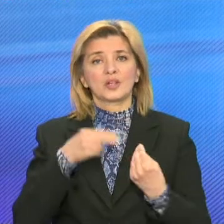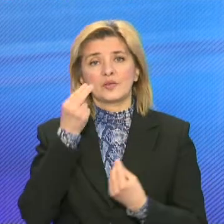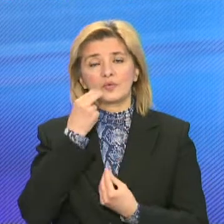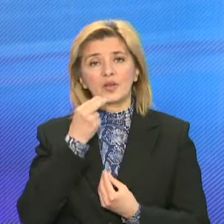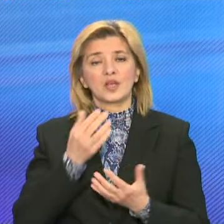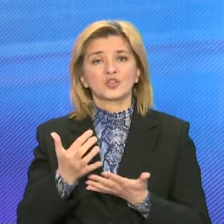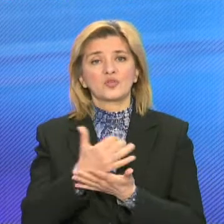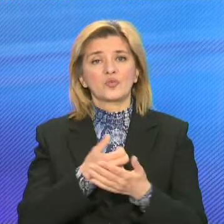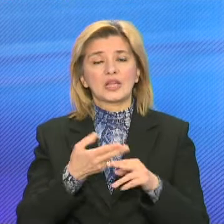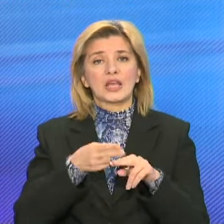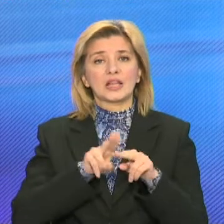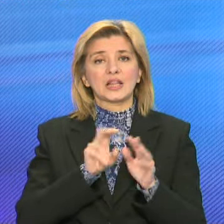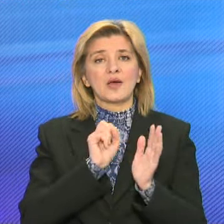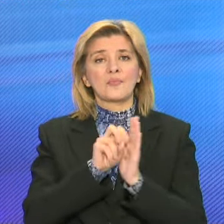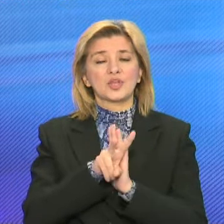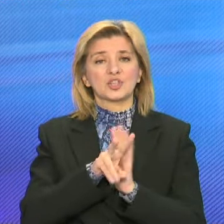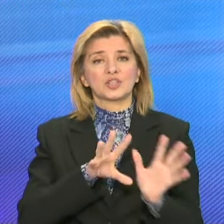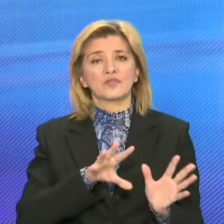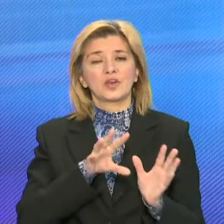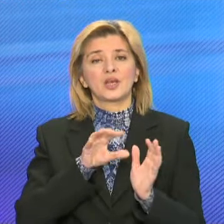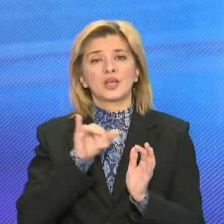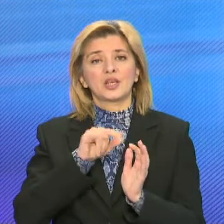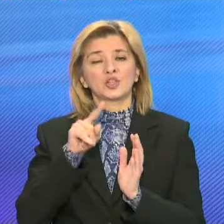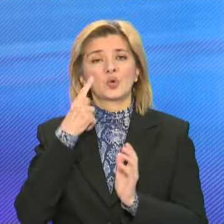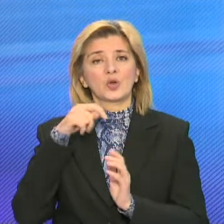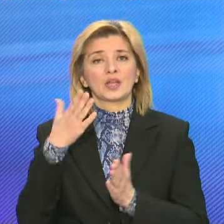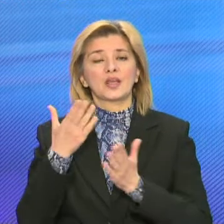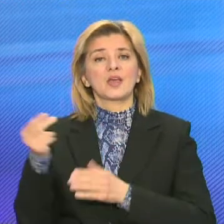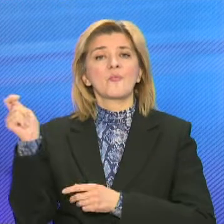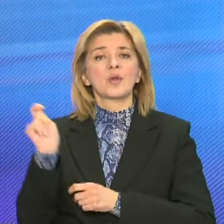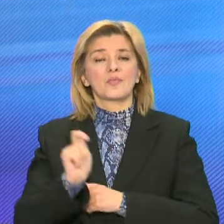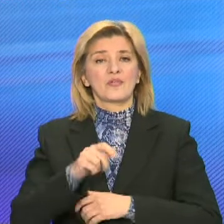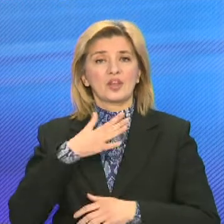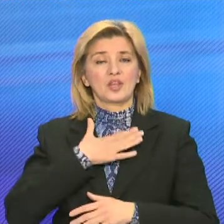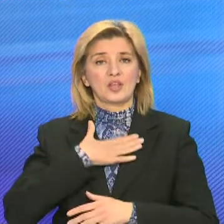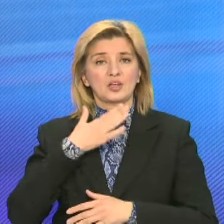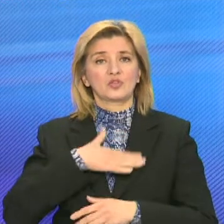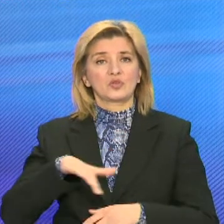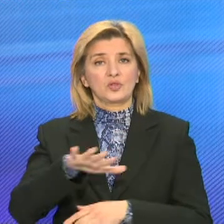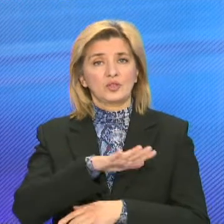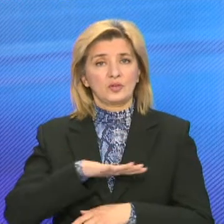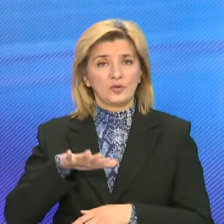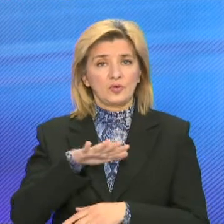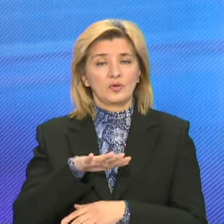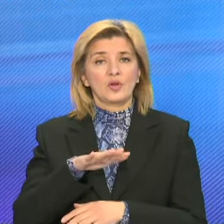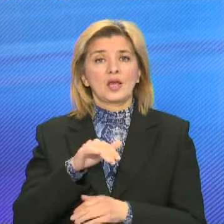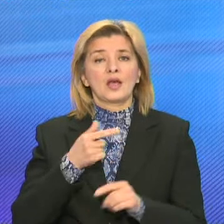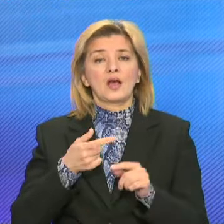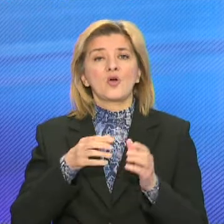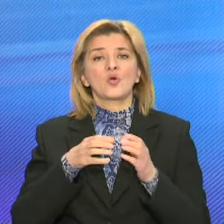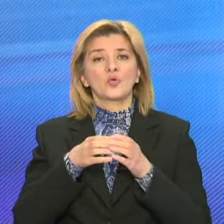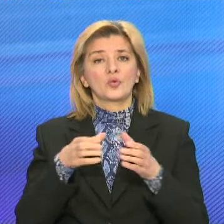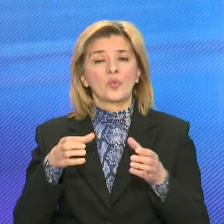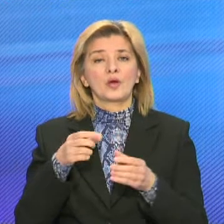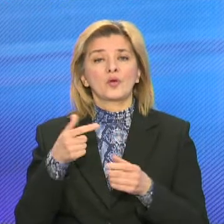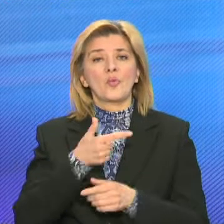для беженцев из Украины, которые прибывают на территорию нашей страны. Гуманитарный груз из так званых пунктов добра передаден